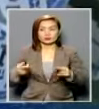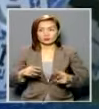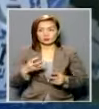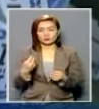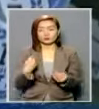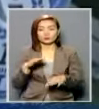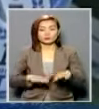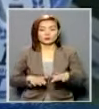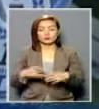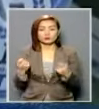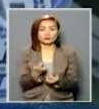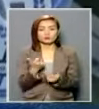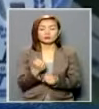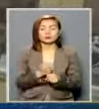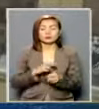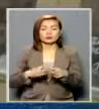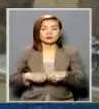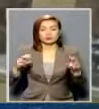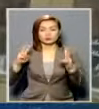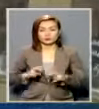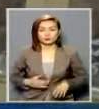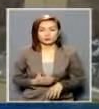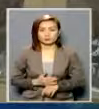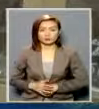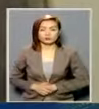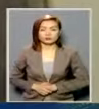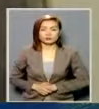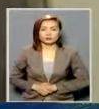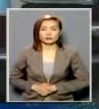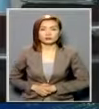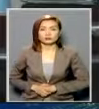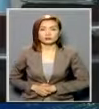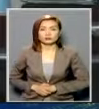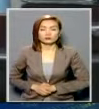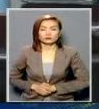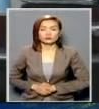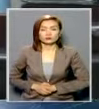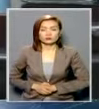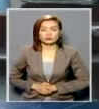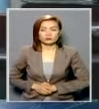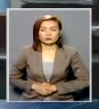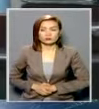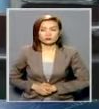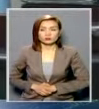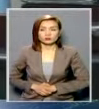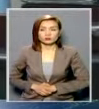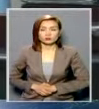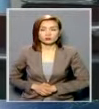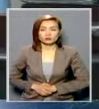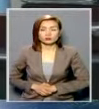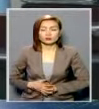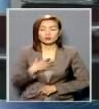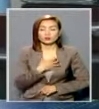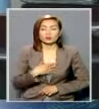және салмағы аз тауарлар мәселелері бойынша ақпараттар жиі түседі екен. Департаментпен әлеуметтік маңызы